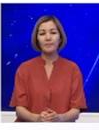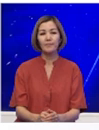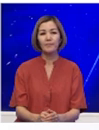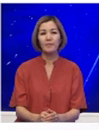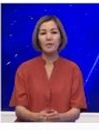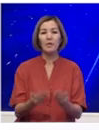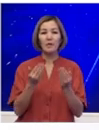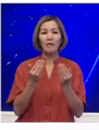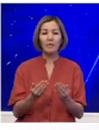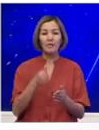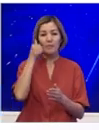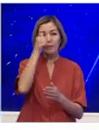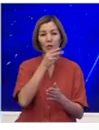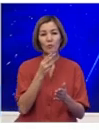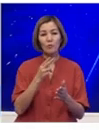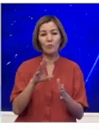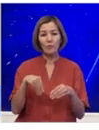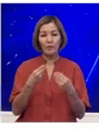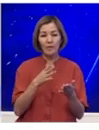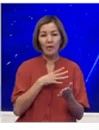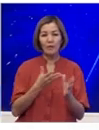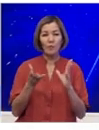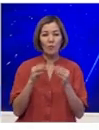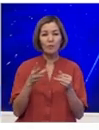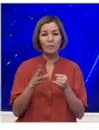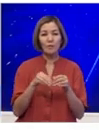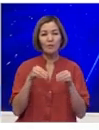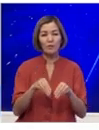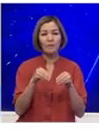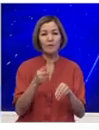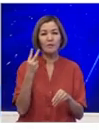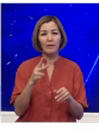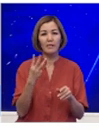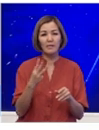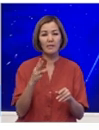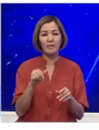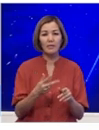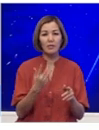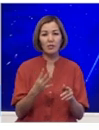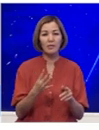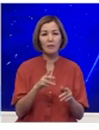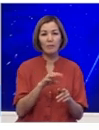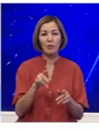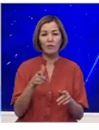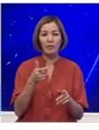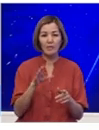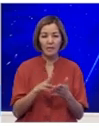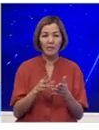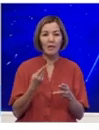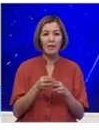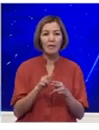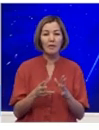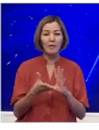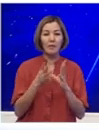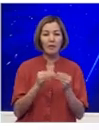В текущем году, согласно данным акиматов, общая посевная площадь составила 23,4 миллиона гектара, в том числе